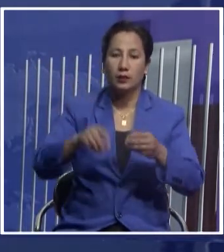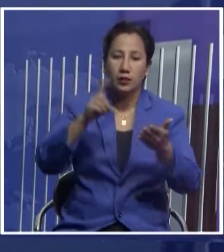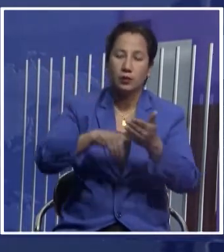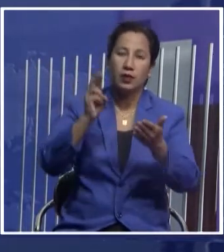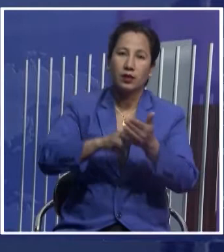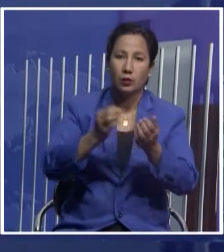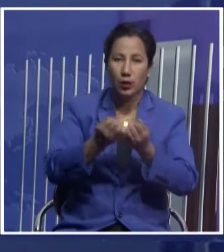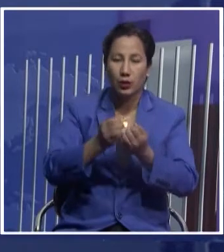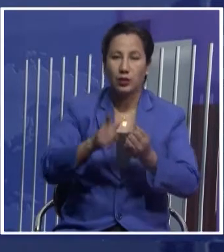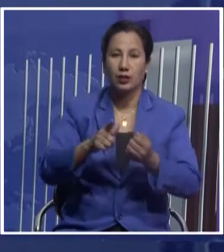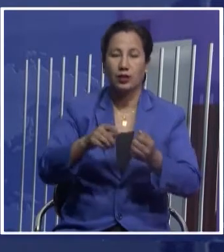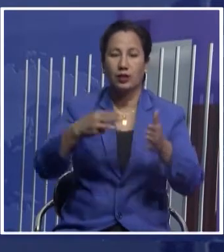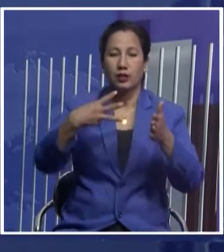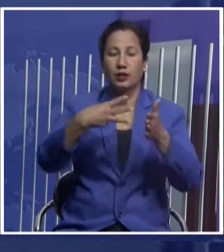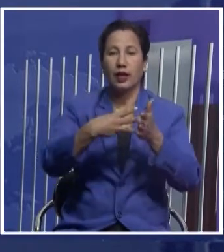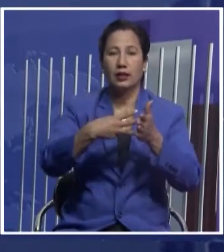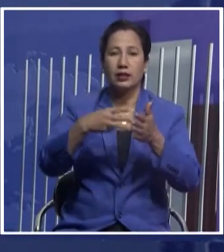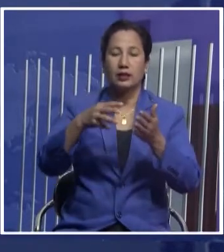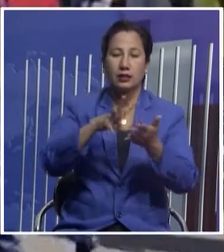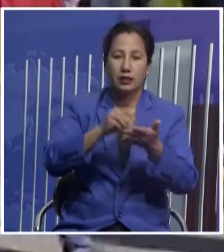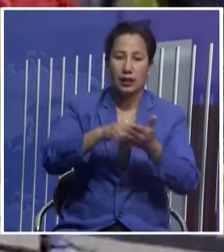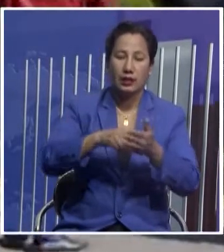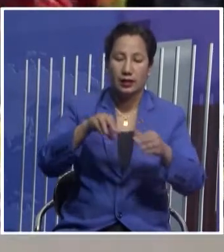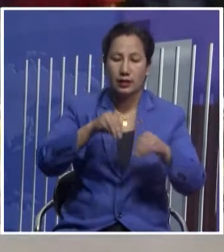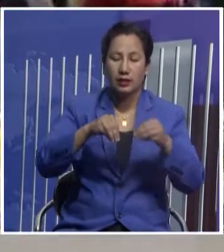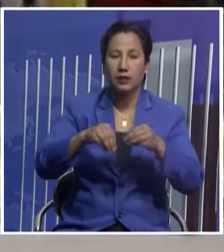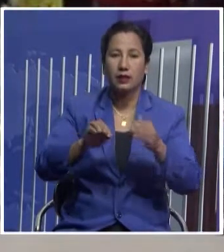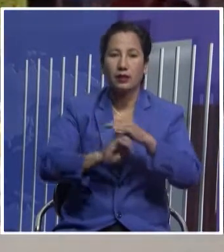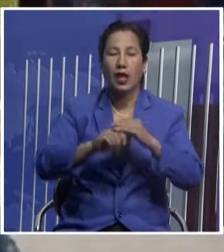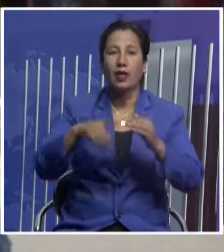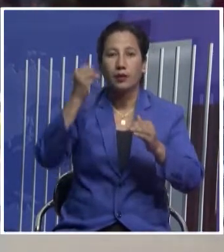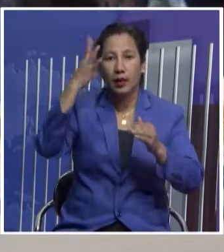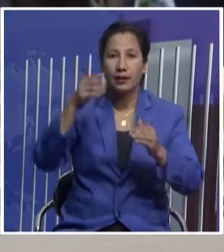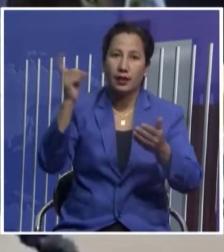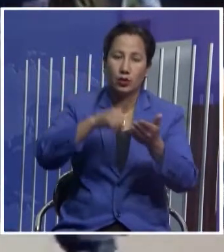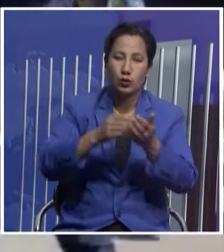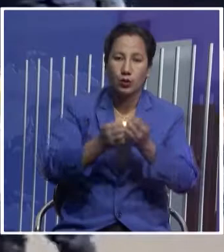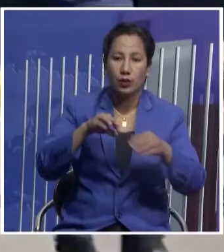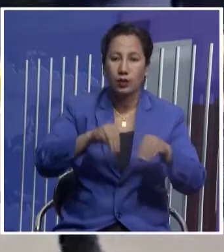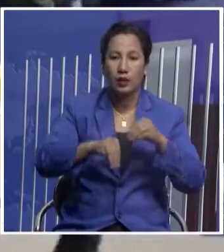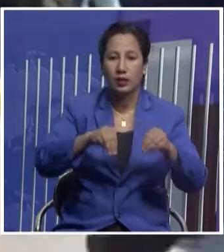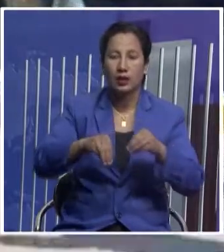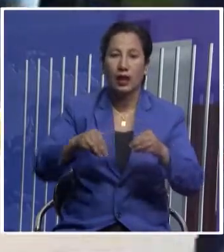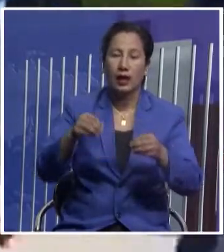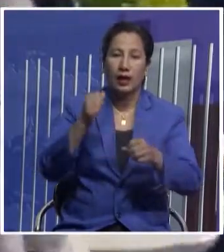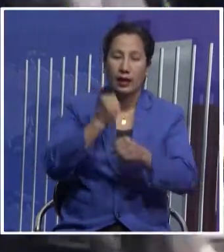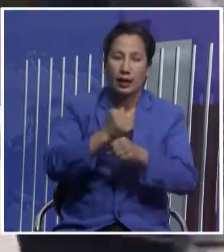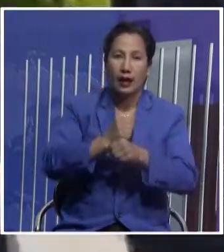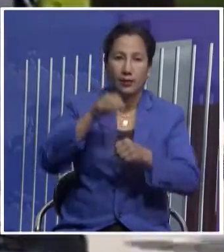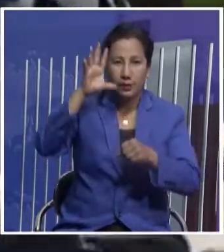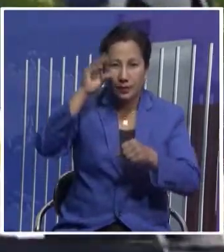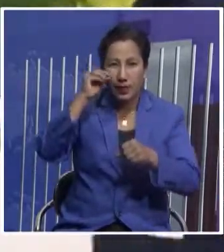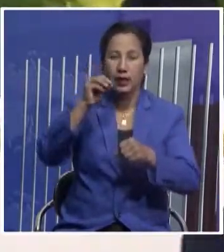थप गरिएको छ कंग्रेस केन्द्रीय निर्वाचन समितिले आज बिहानदेखि सुरु भएको मतदान प्रक्रिया राति 9